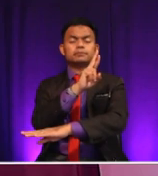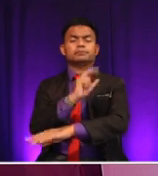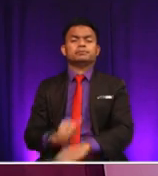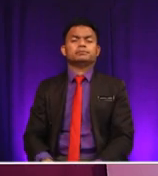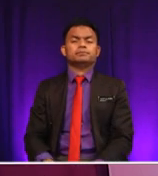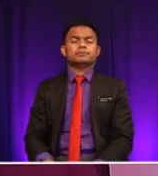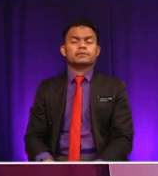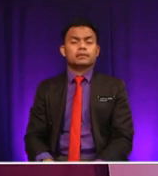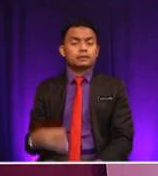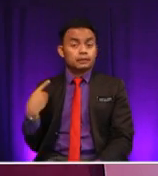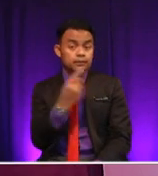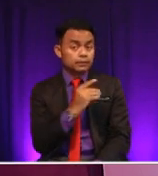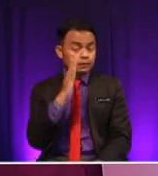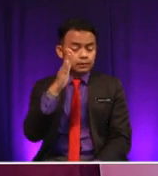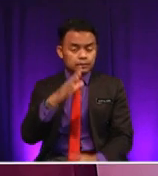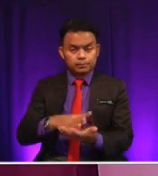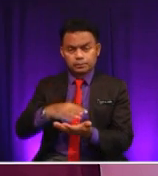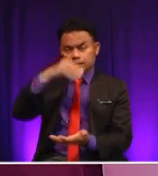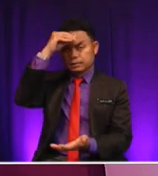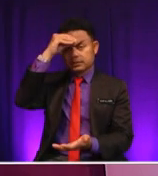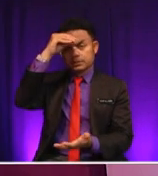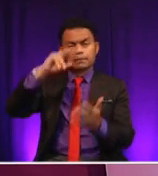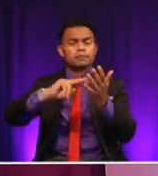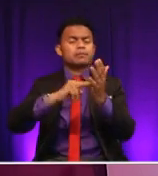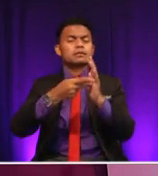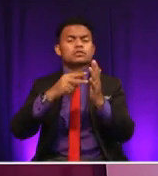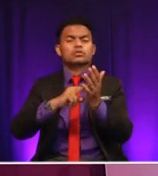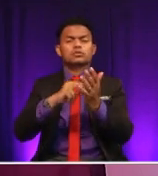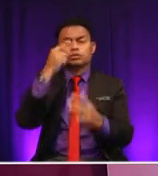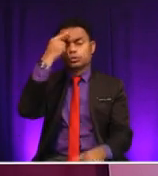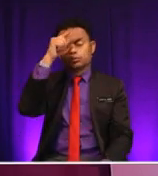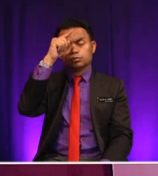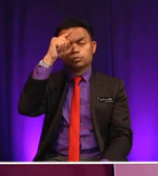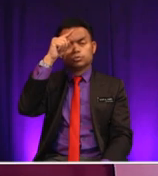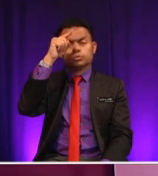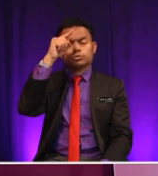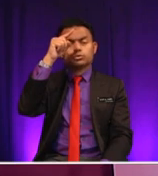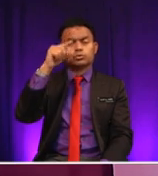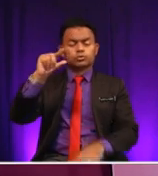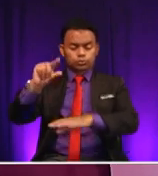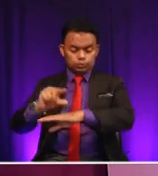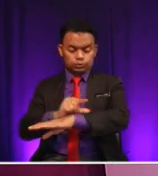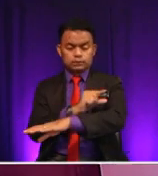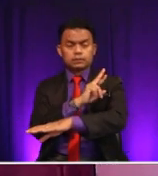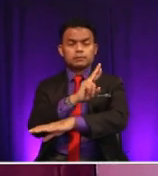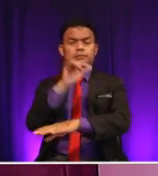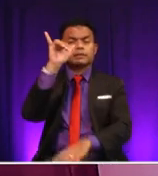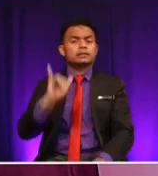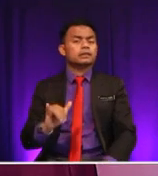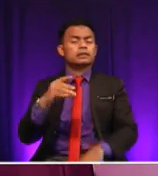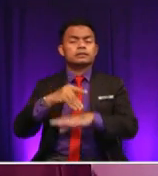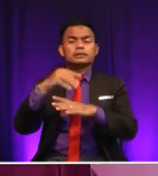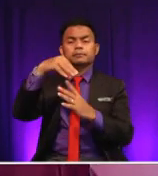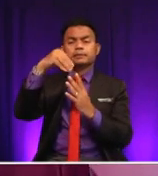kita akan mengkaji maksud kita akan menerangkan maksud untuk berangkat gurindam yang dipilih Oke Kemudian